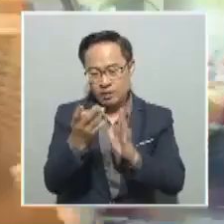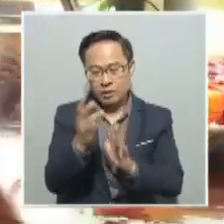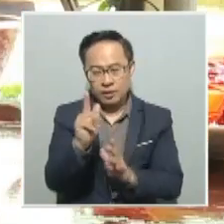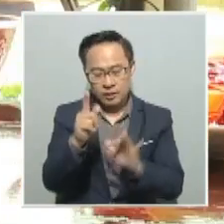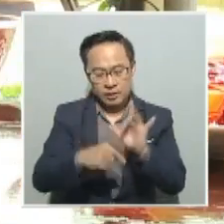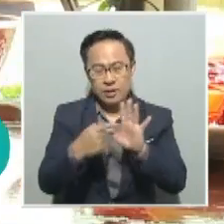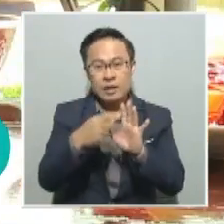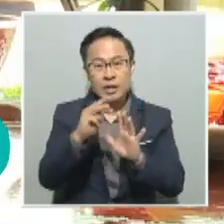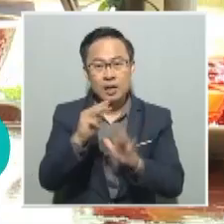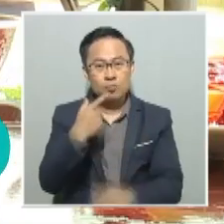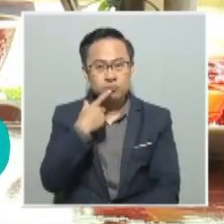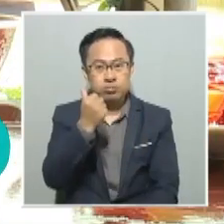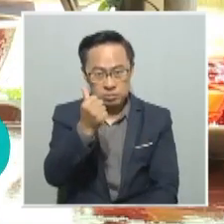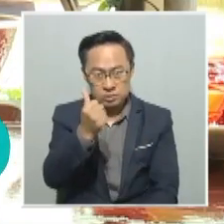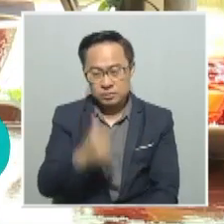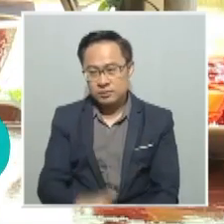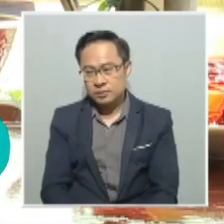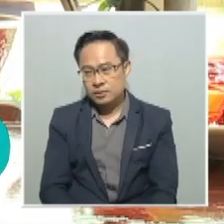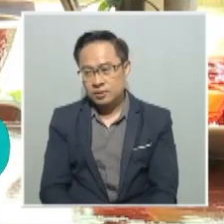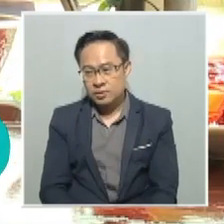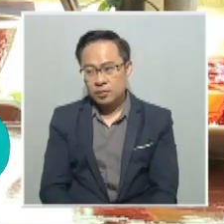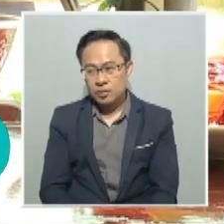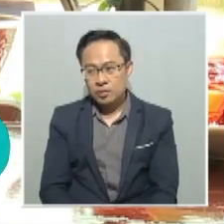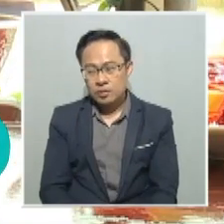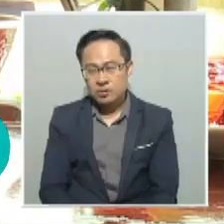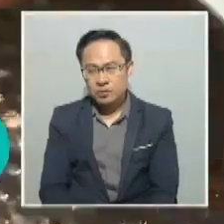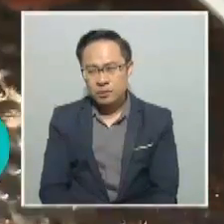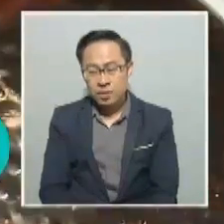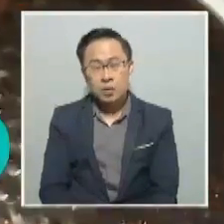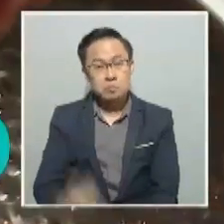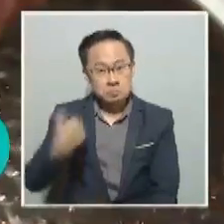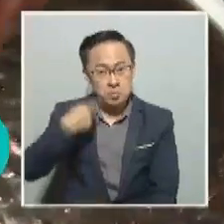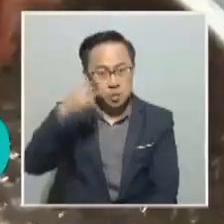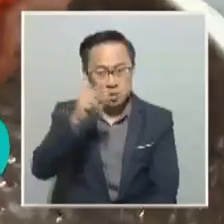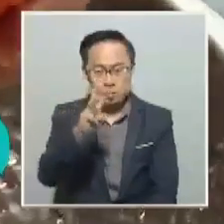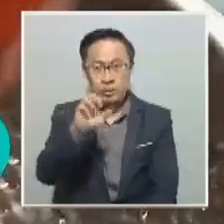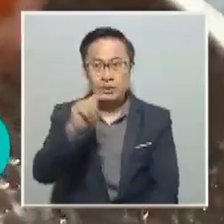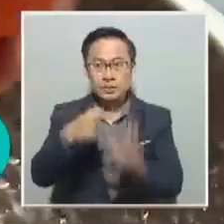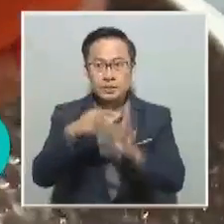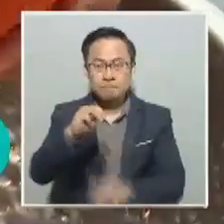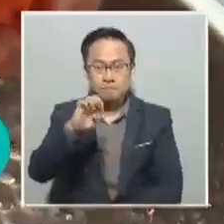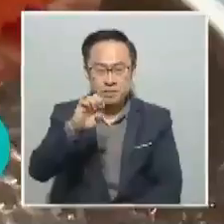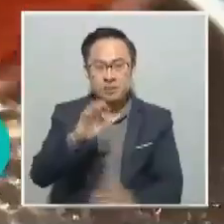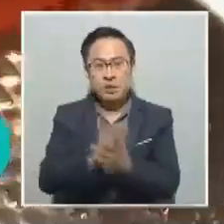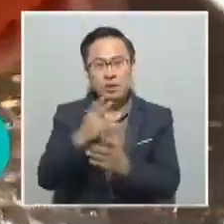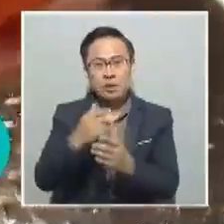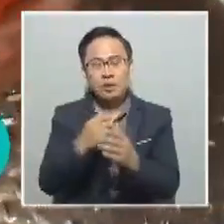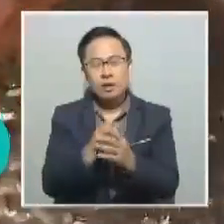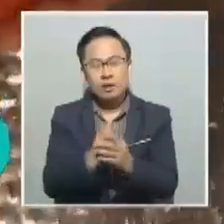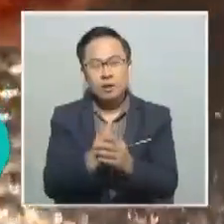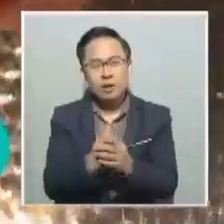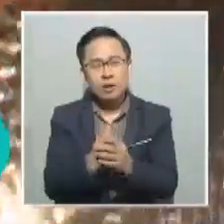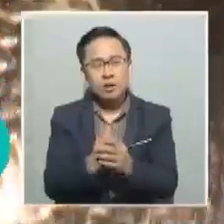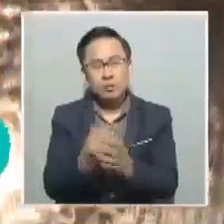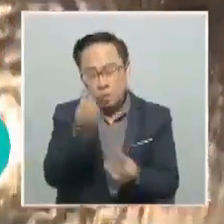ไม่มีสองอุดมวิตามินมาเครื่องรอง